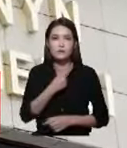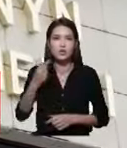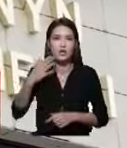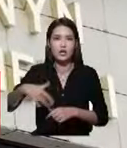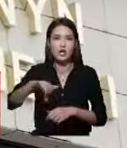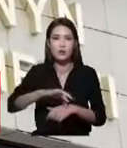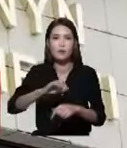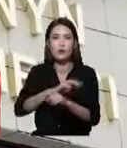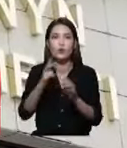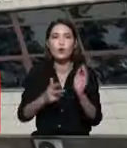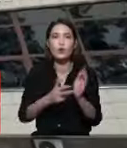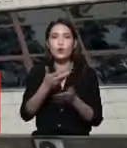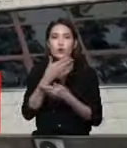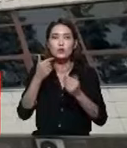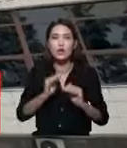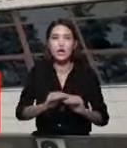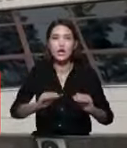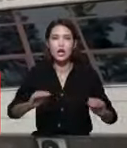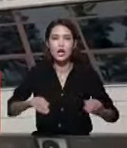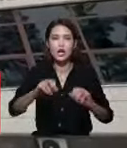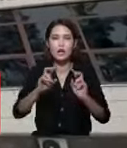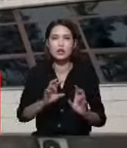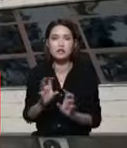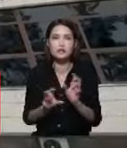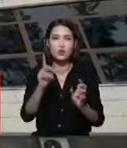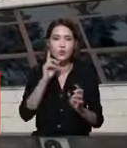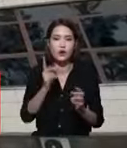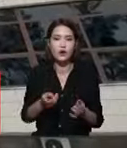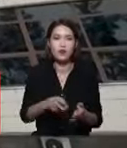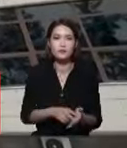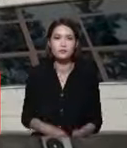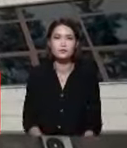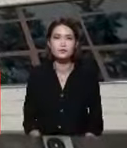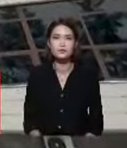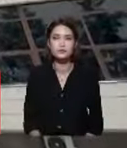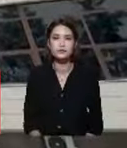қаласындағы кәмелетке толмағандарды бейімдеу орталығына уақытша орналастырылды.